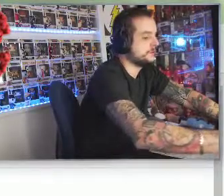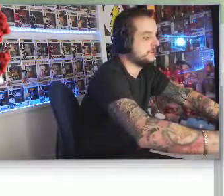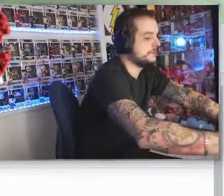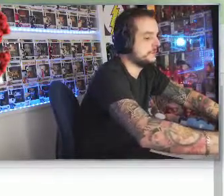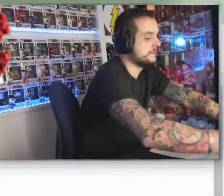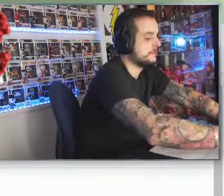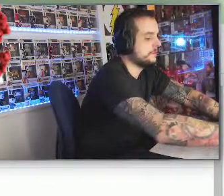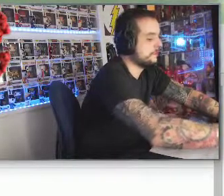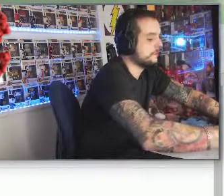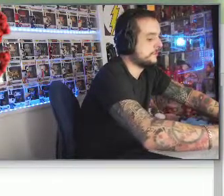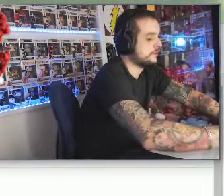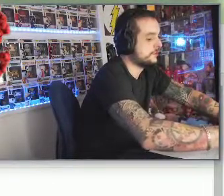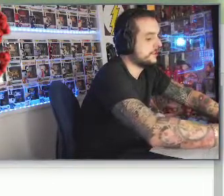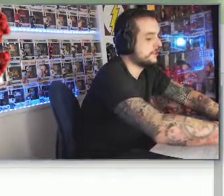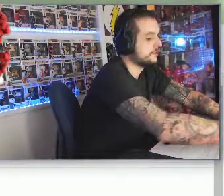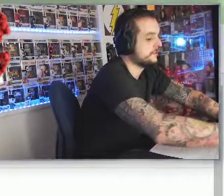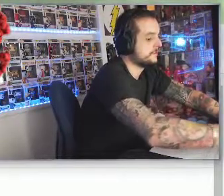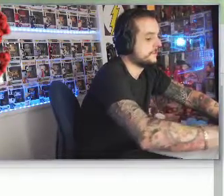Poste.